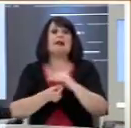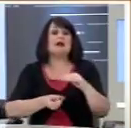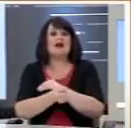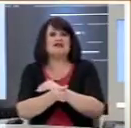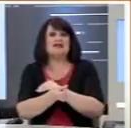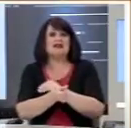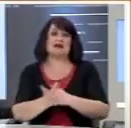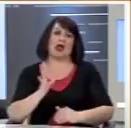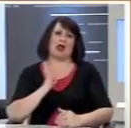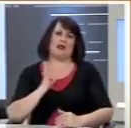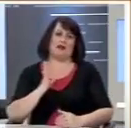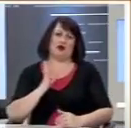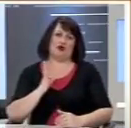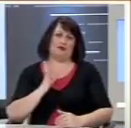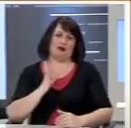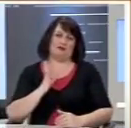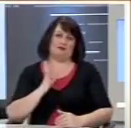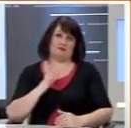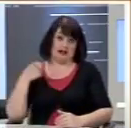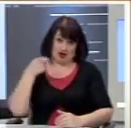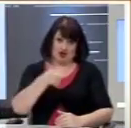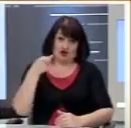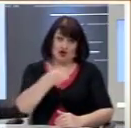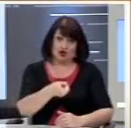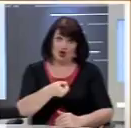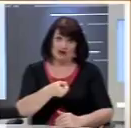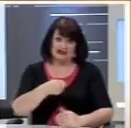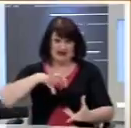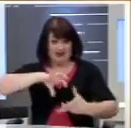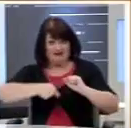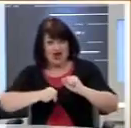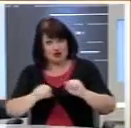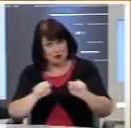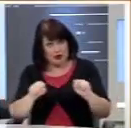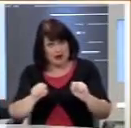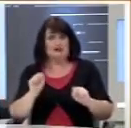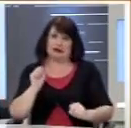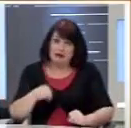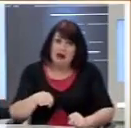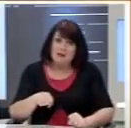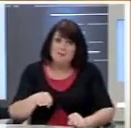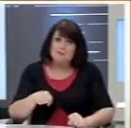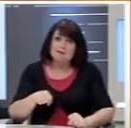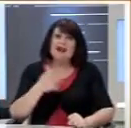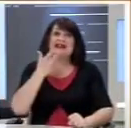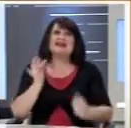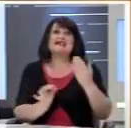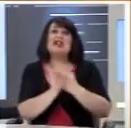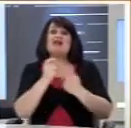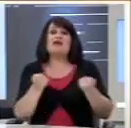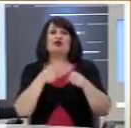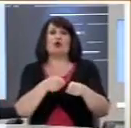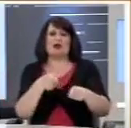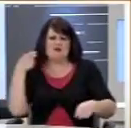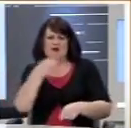Και όταν σκοτώνεις μετανάστες, δεν σημαίνει ότι δεν είσαι βίος και δεν είσαι με την τρομοκρατία. Γιατί αυτό κάνει η Χρυσή Αυγή. Σκοτώνει